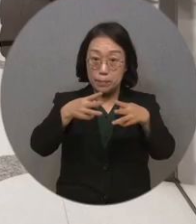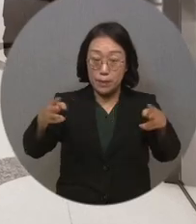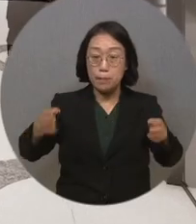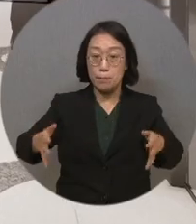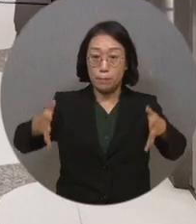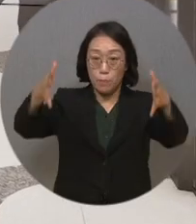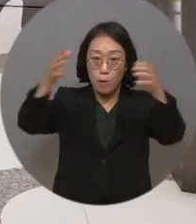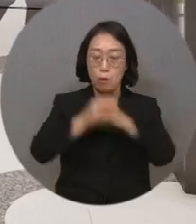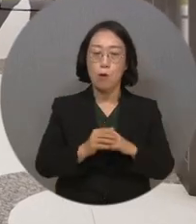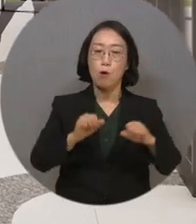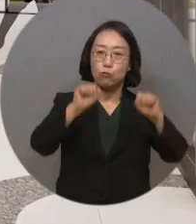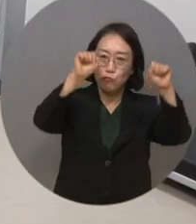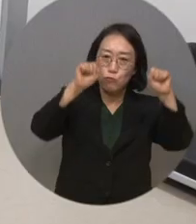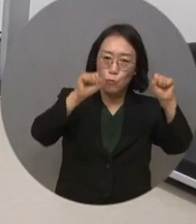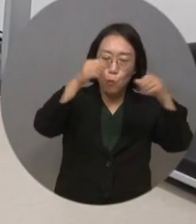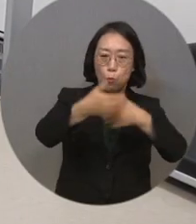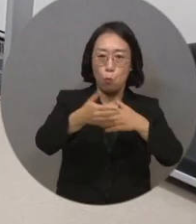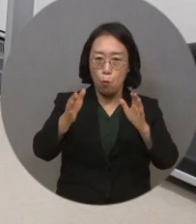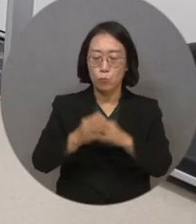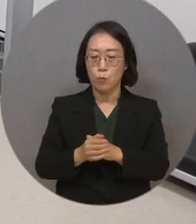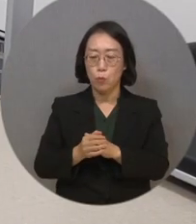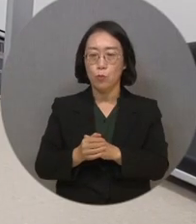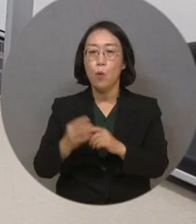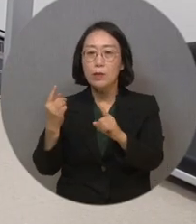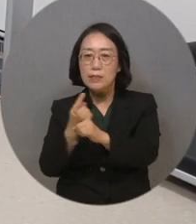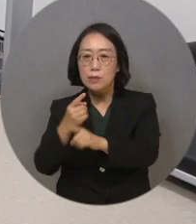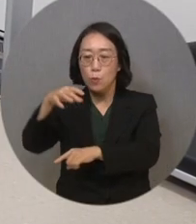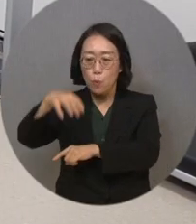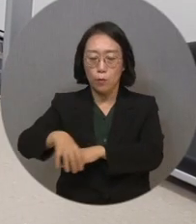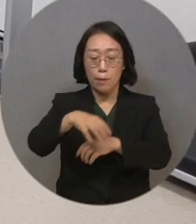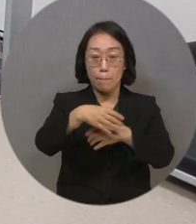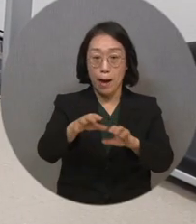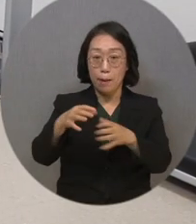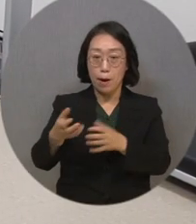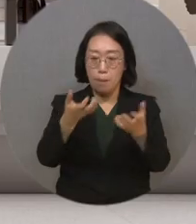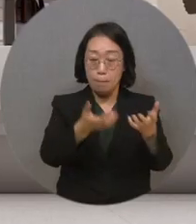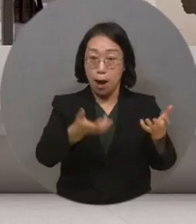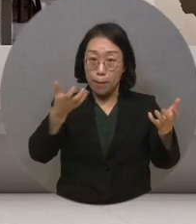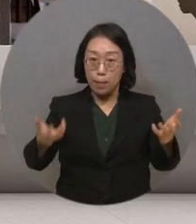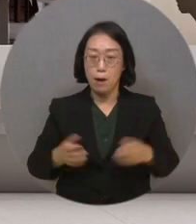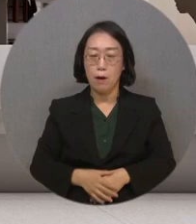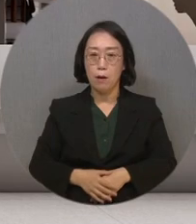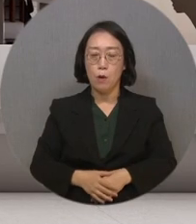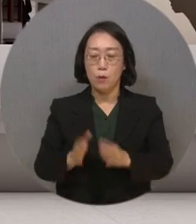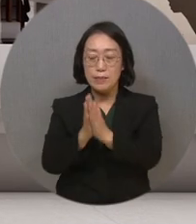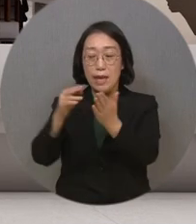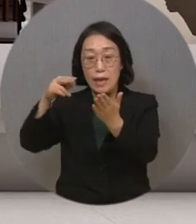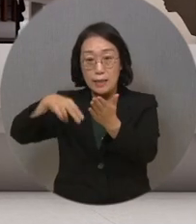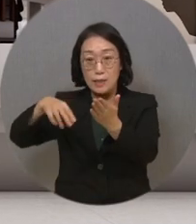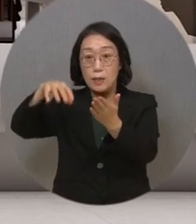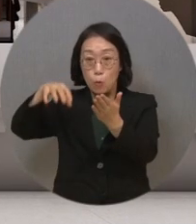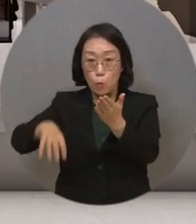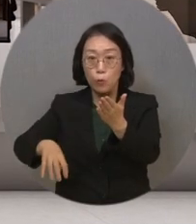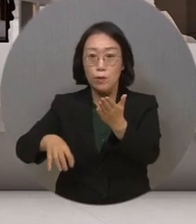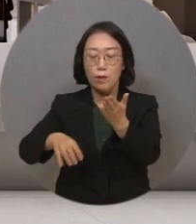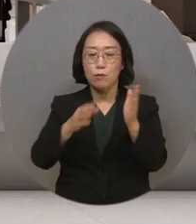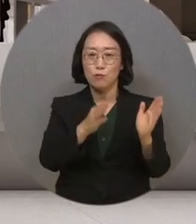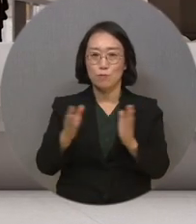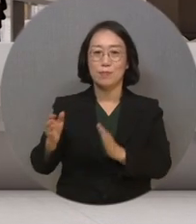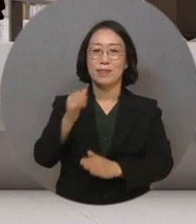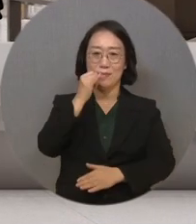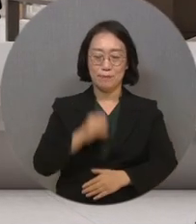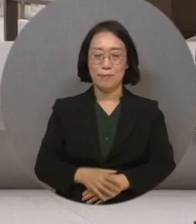체육관과 운동 치료실 등 장애인을 위한 기능이 강화된 체육 시설과 도서관이 어우러진 복합 공간으로